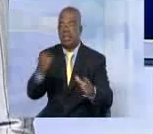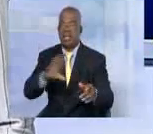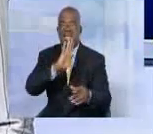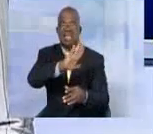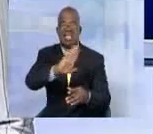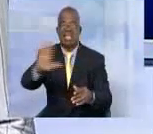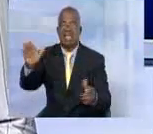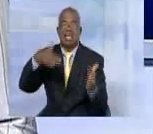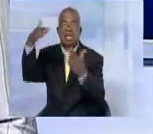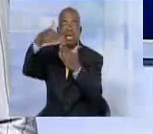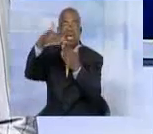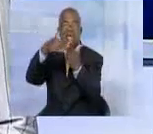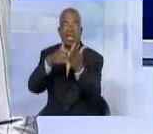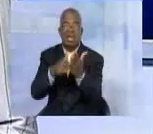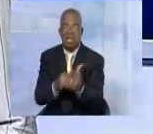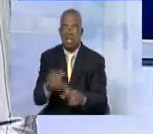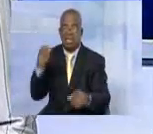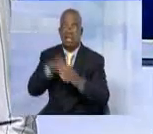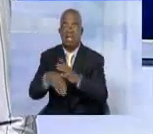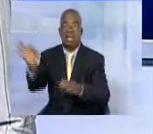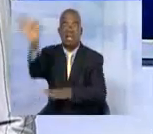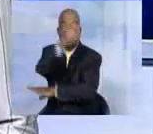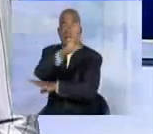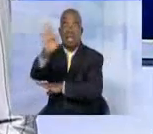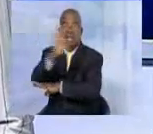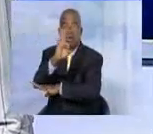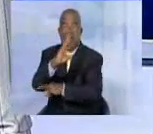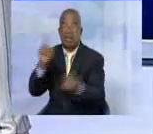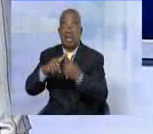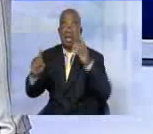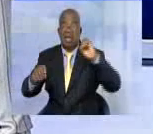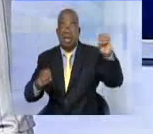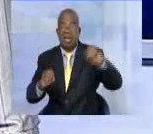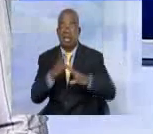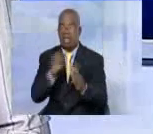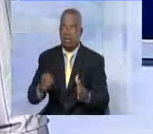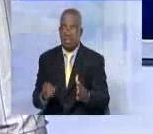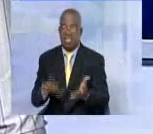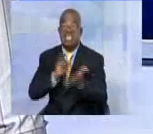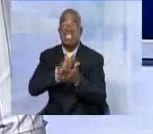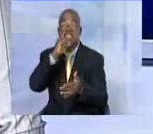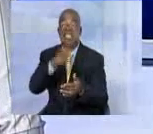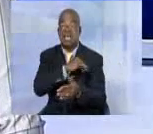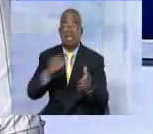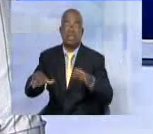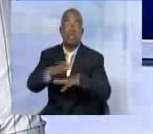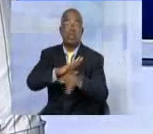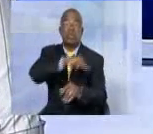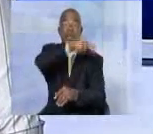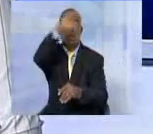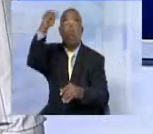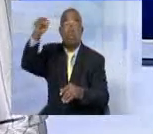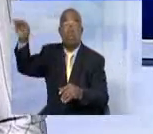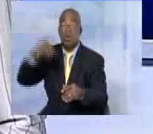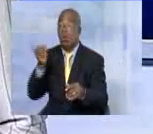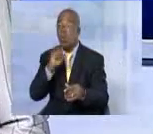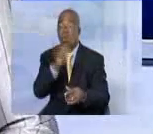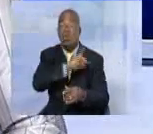été identifiées et recensées dans la forêt du Mont Péco. Ces chiffres sont le résultat d'une enquête diligentée sur place par le